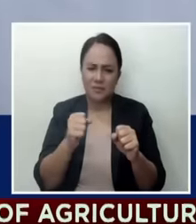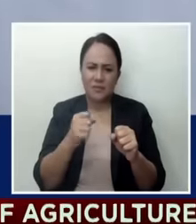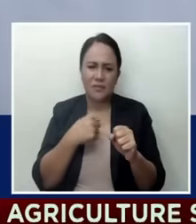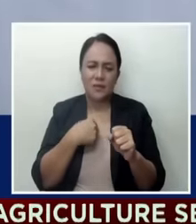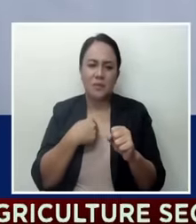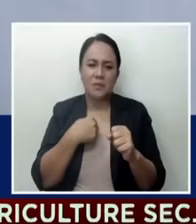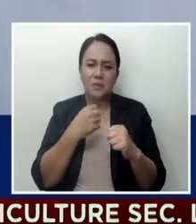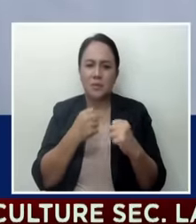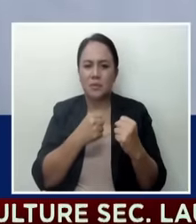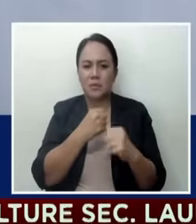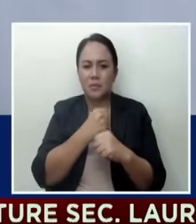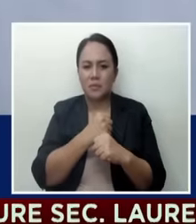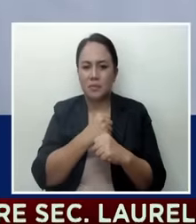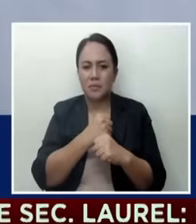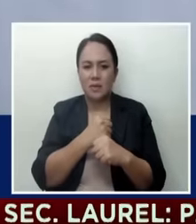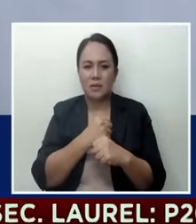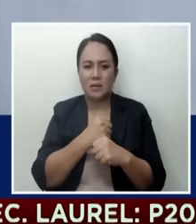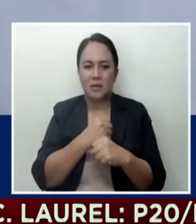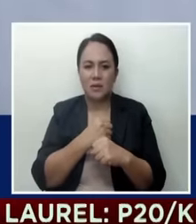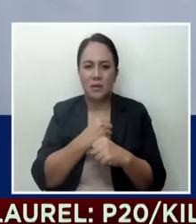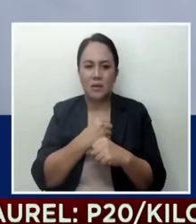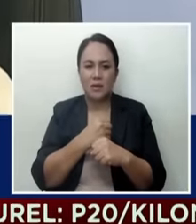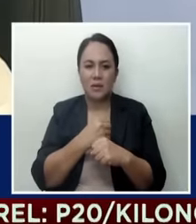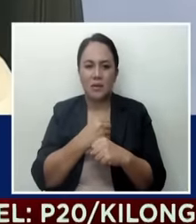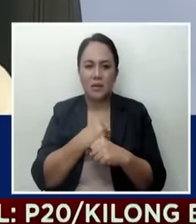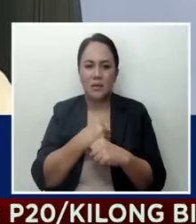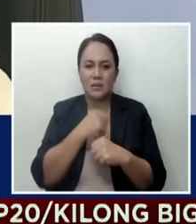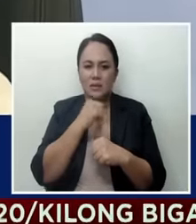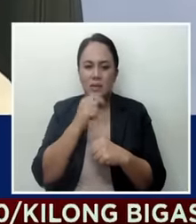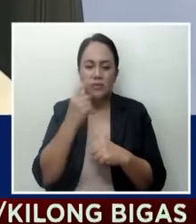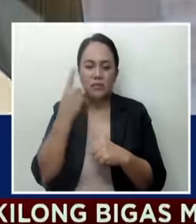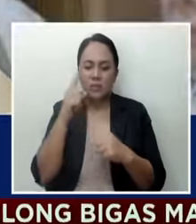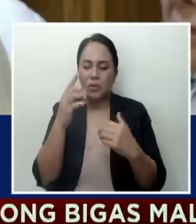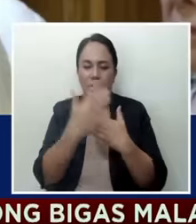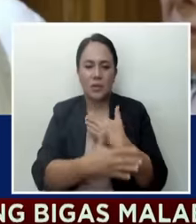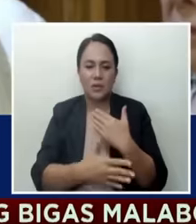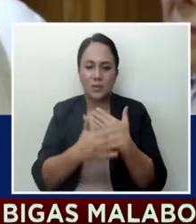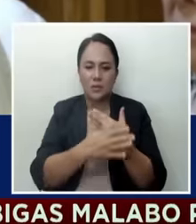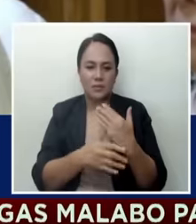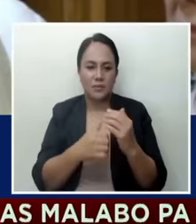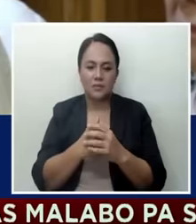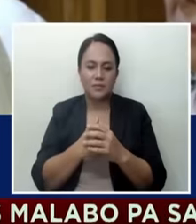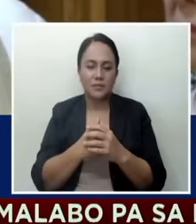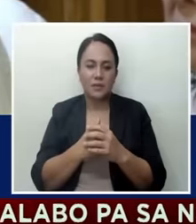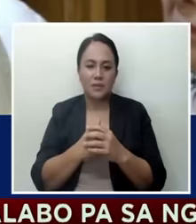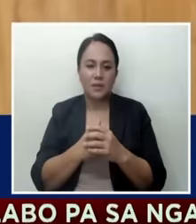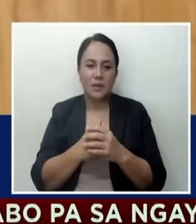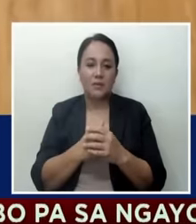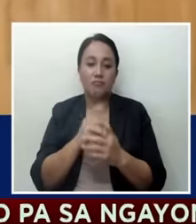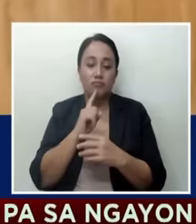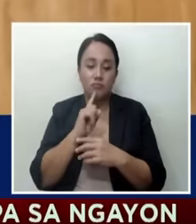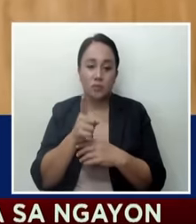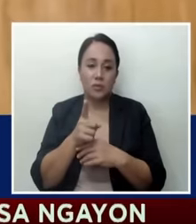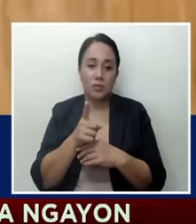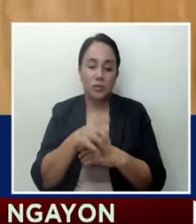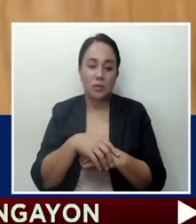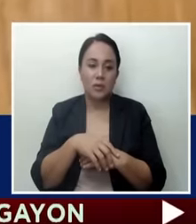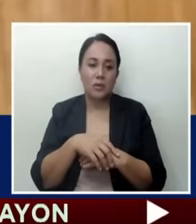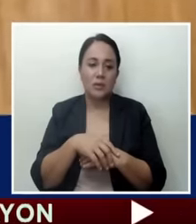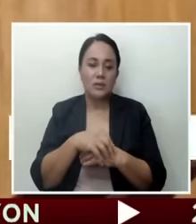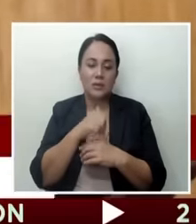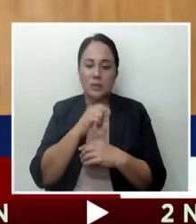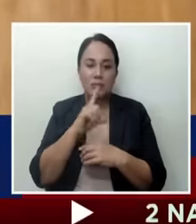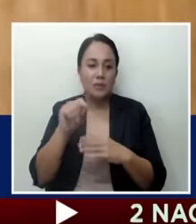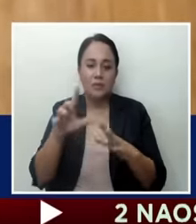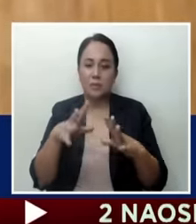rin to. It's just not for country talaga. Yun lang masasabi ko. Sa katunayan, hindi niya kaagad tinanggap